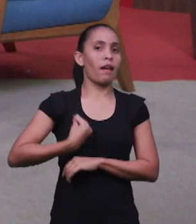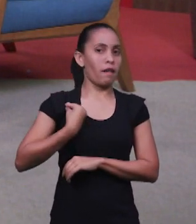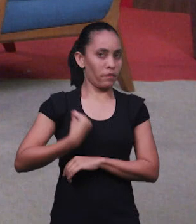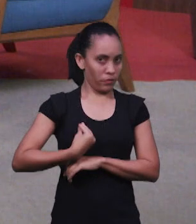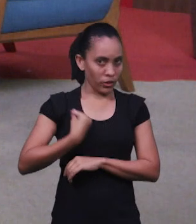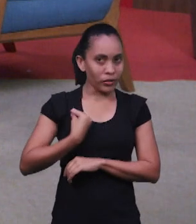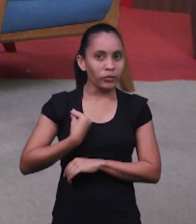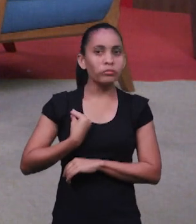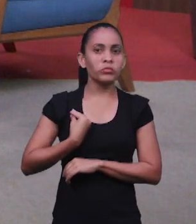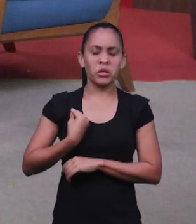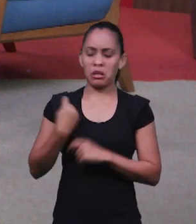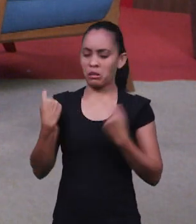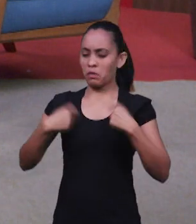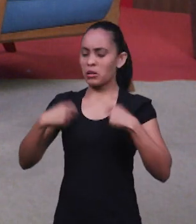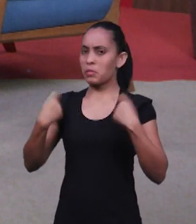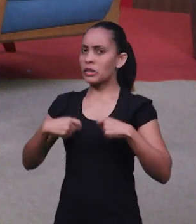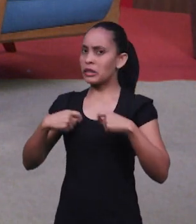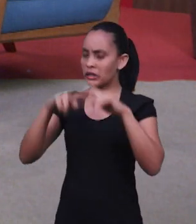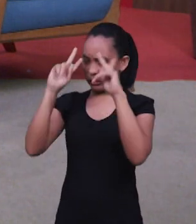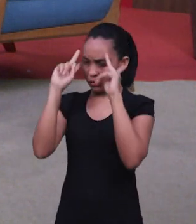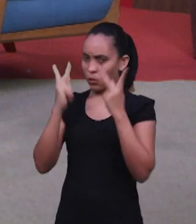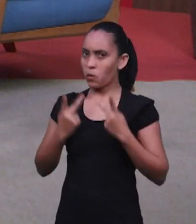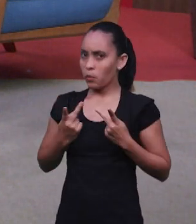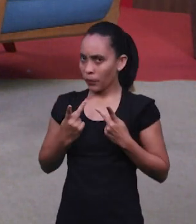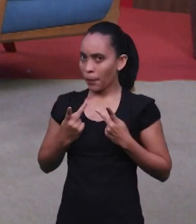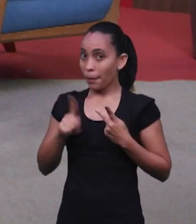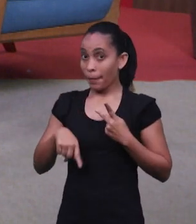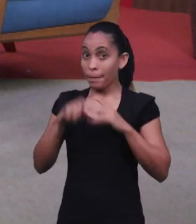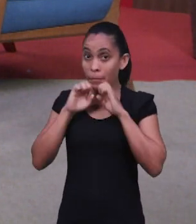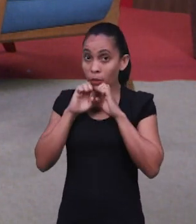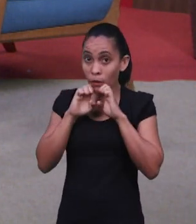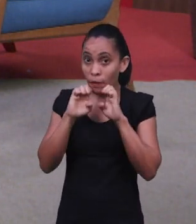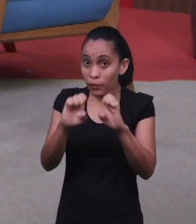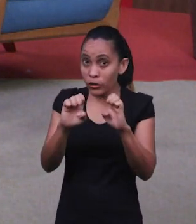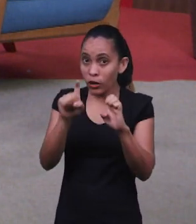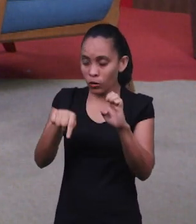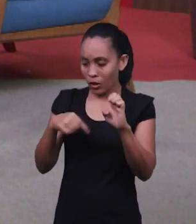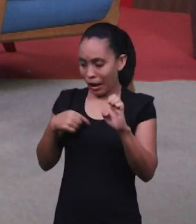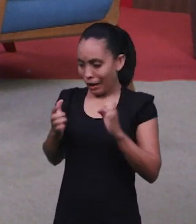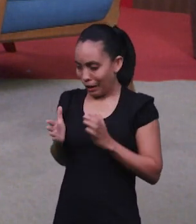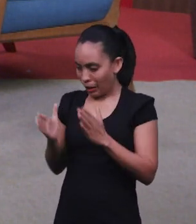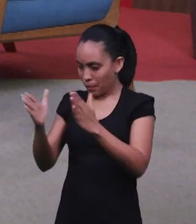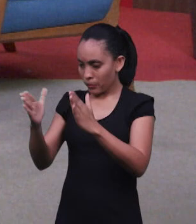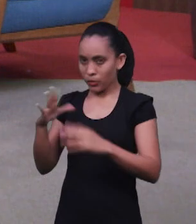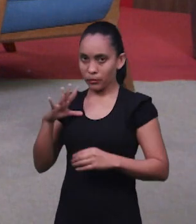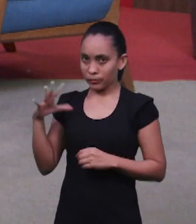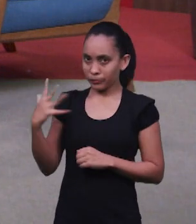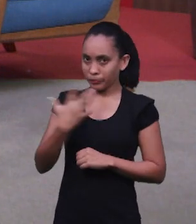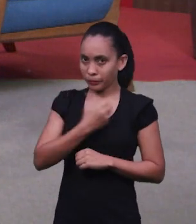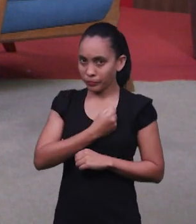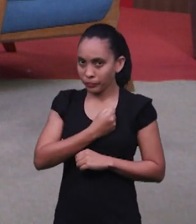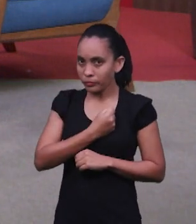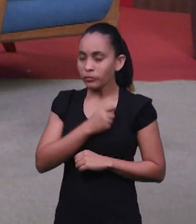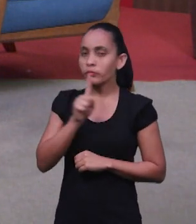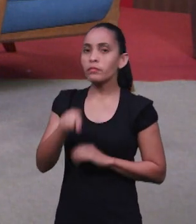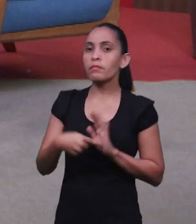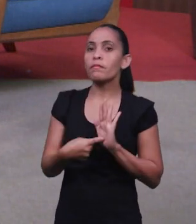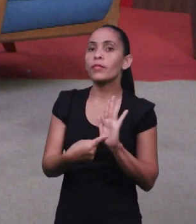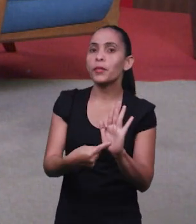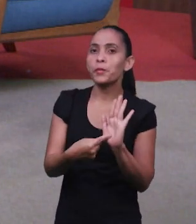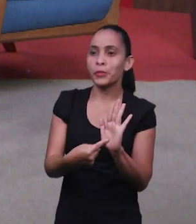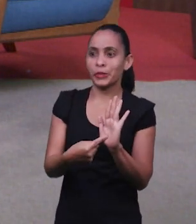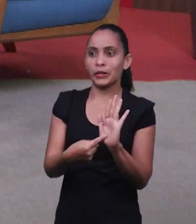ses besoins journaliers. Donc, l'évangile, le chemin du salut, comme Paul